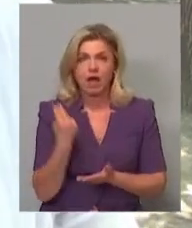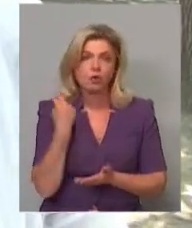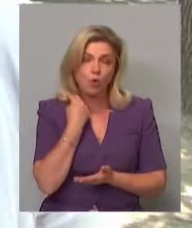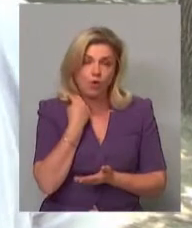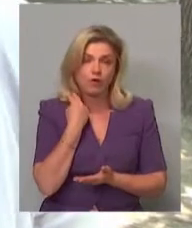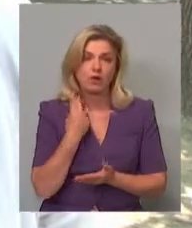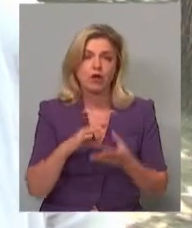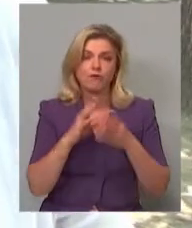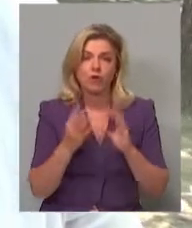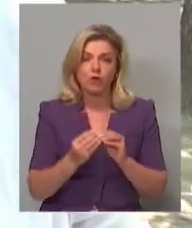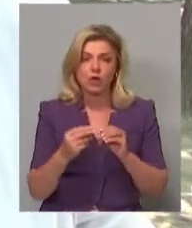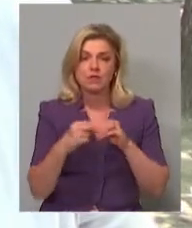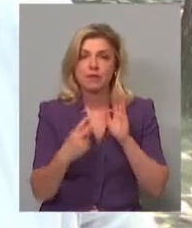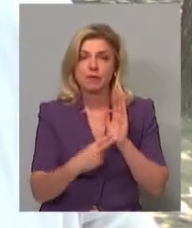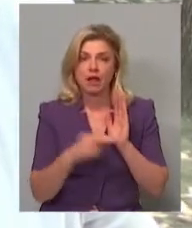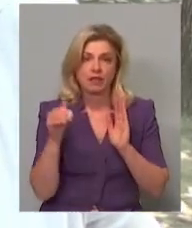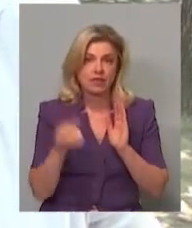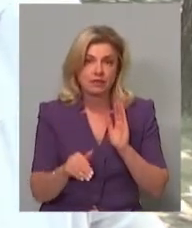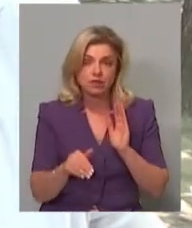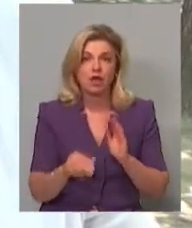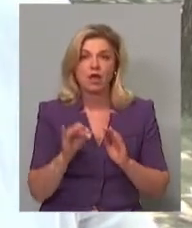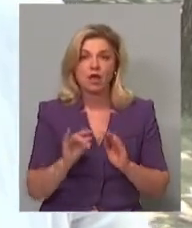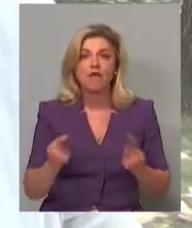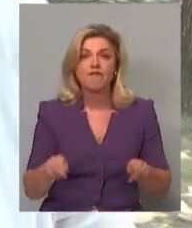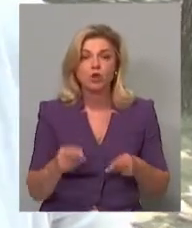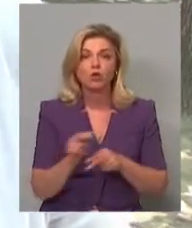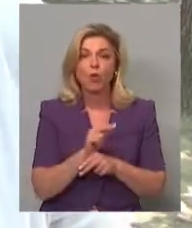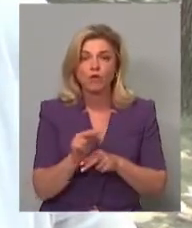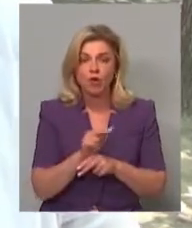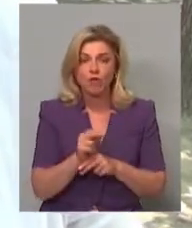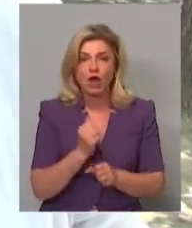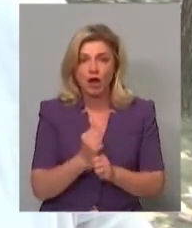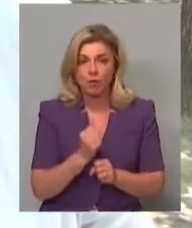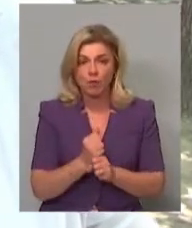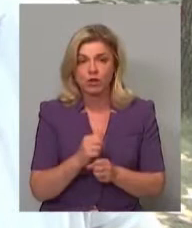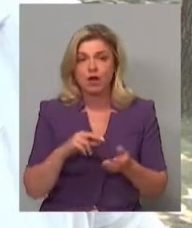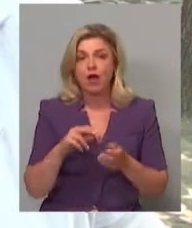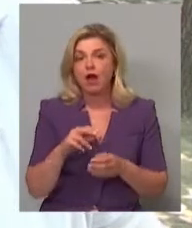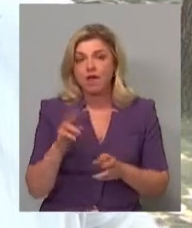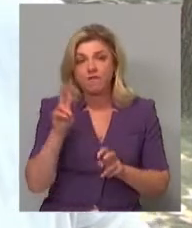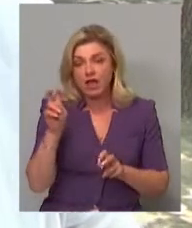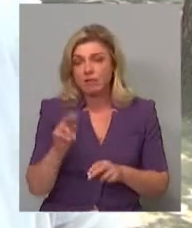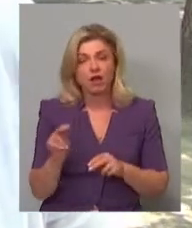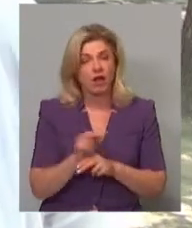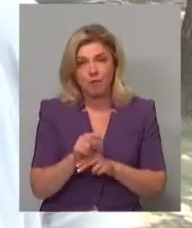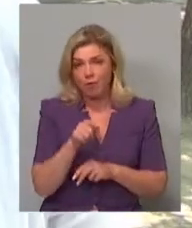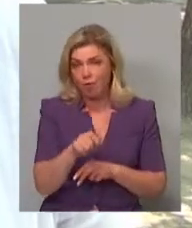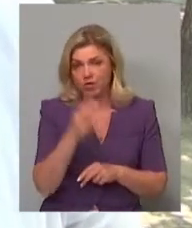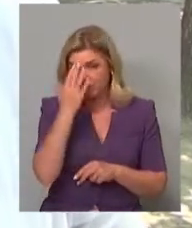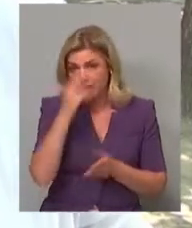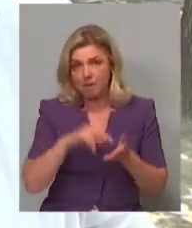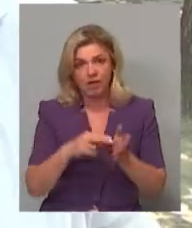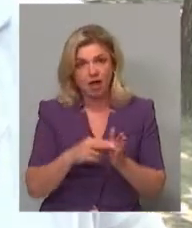Заборгованість складає 17 тисяч, тому відновлювання роботи компанія не планує проводити за даною адресою. В